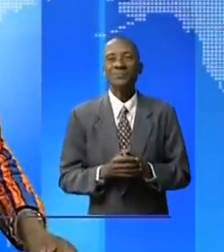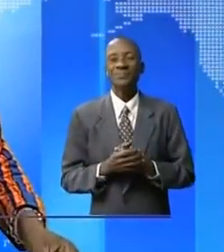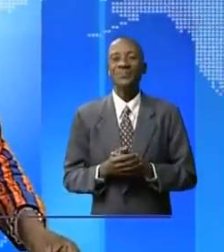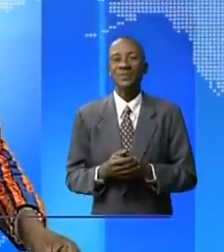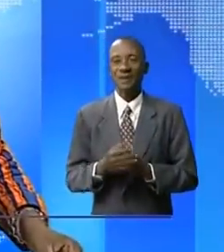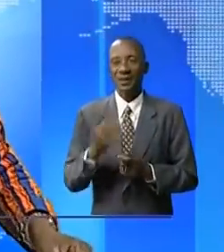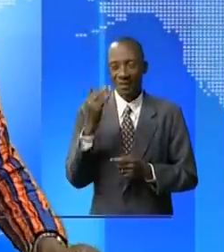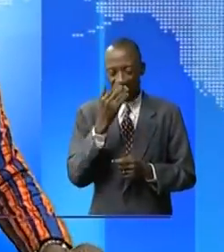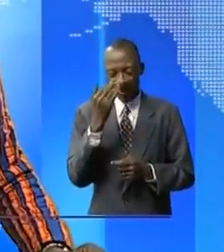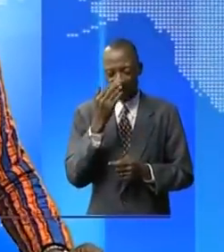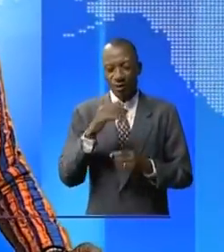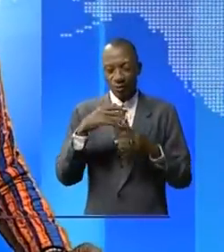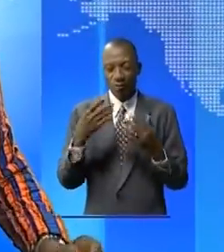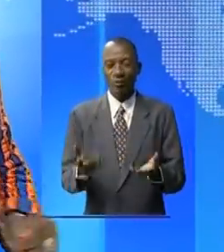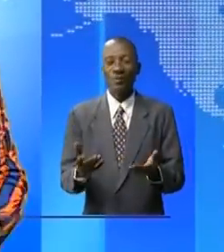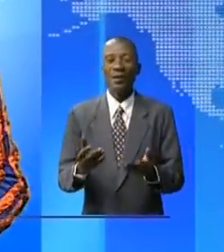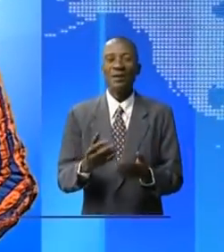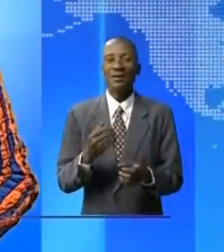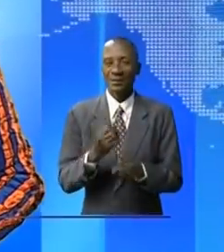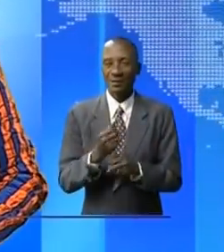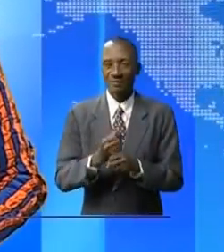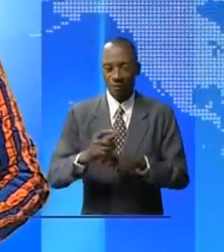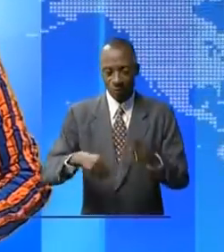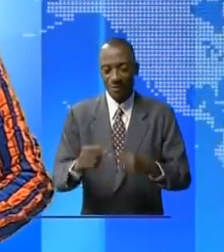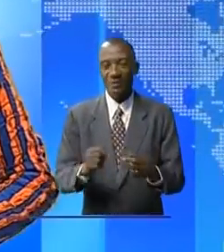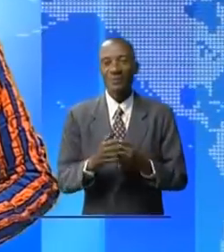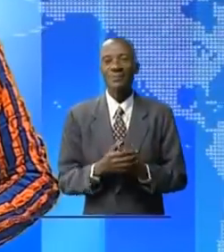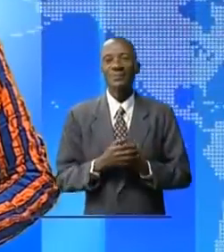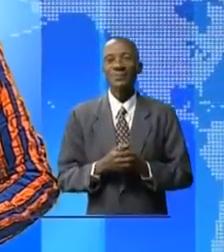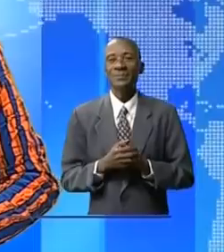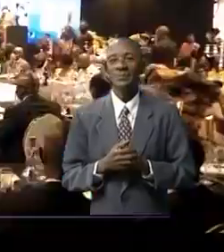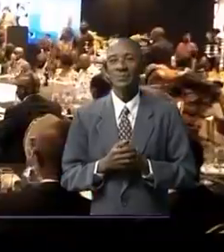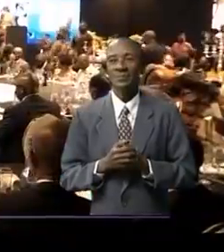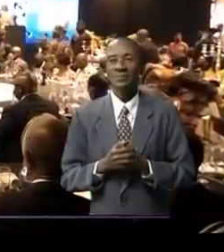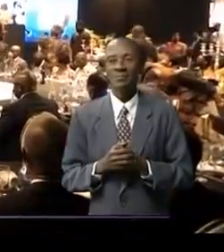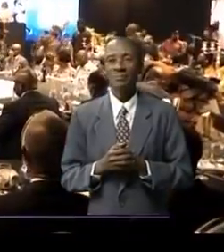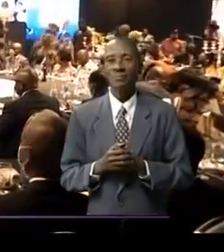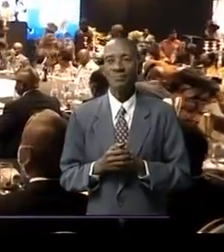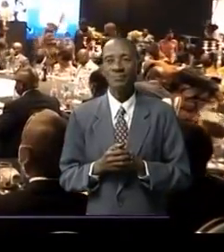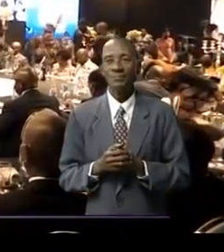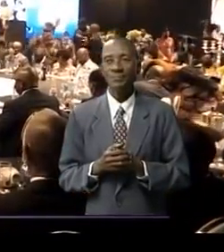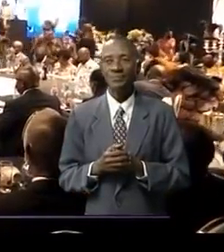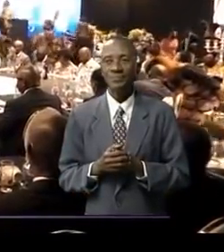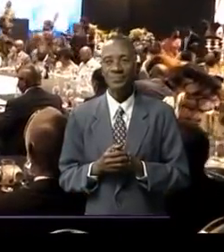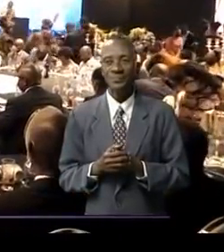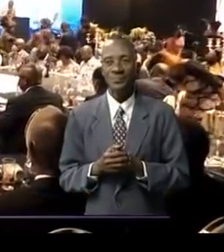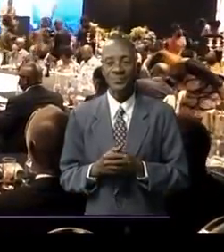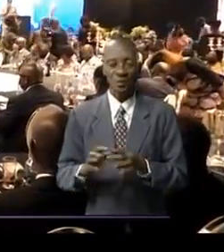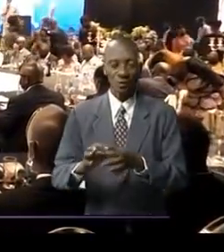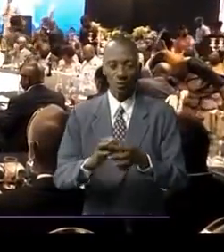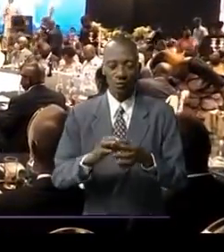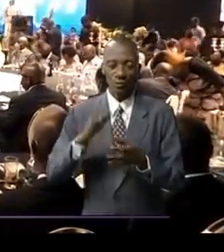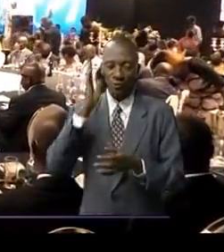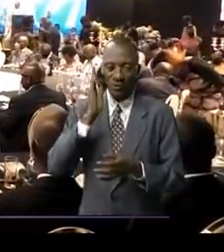Katanga dans le gouvernement Lukonde Patitondwangu. Marcel Mubenga. Dernièrement, de l'Union sacrée de la nation